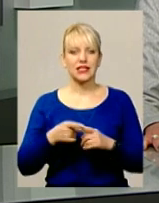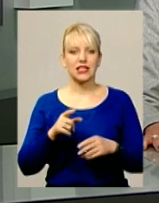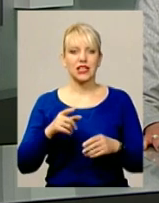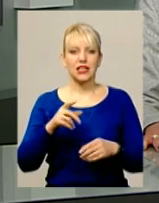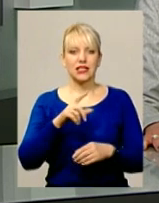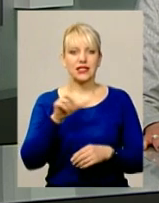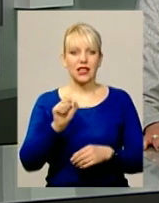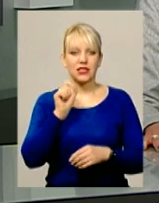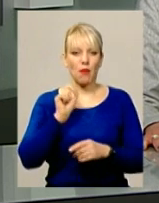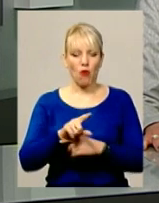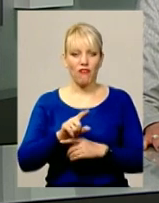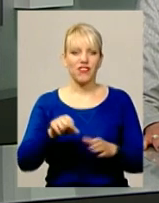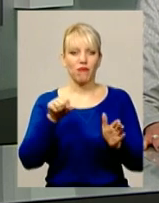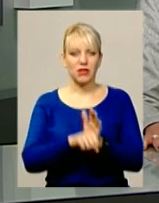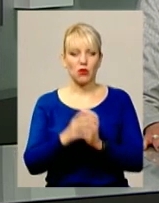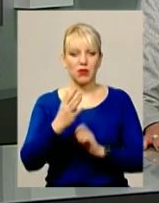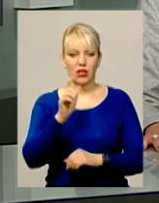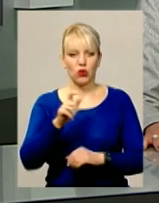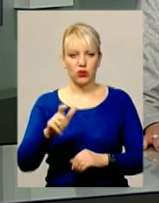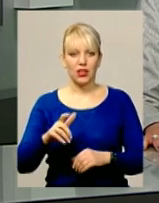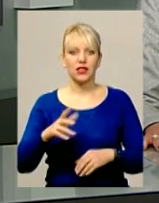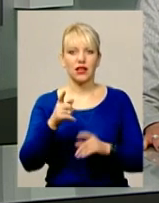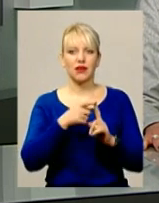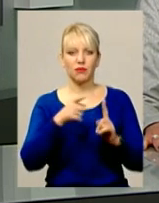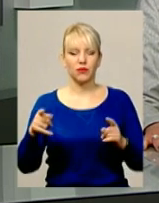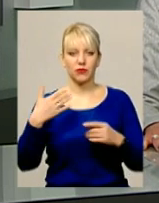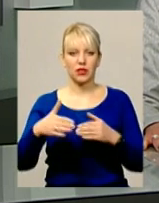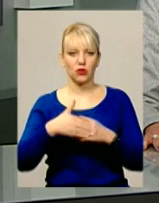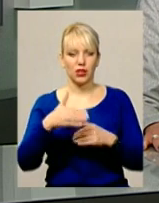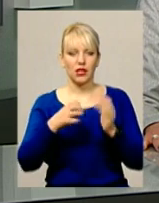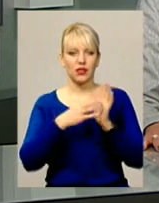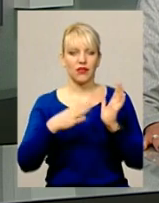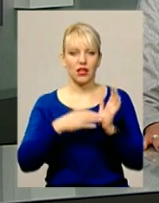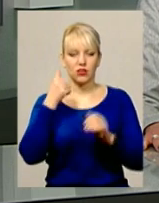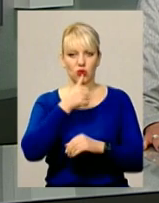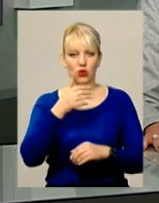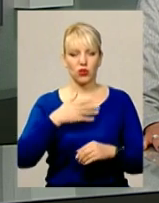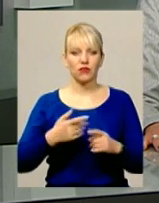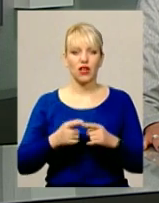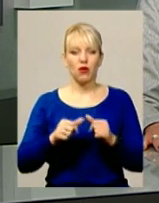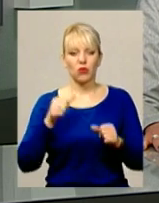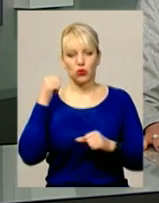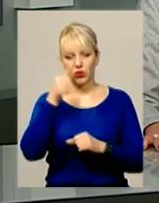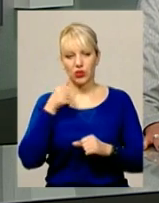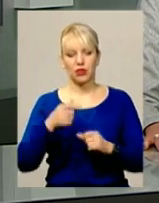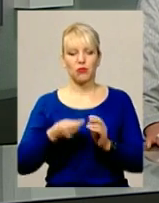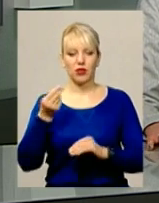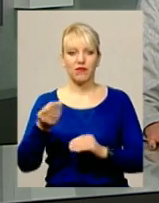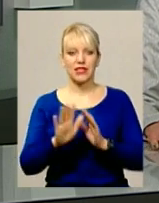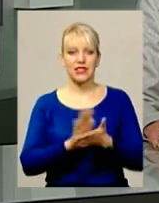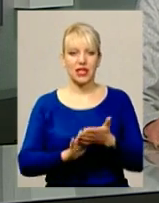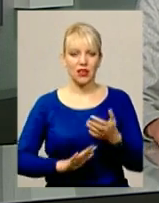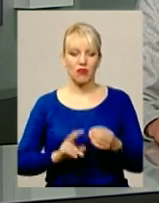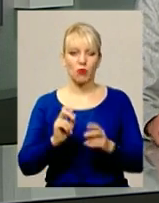5 осіб. Відбуває покарання протягом 19 років. Минулоріч довічник подав заяву про перегляд його справи у зв'язку з